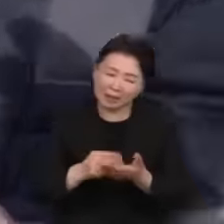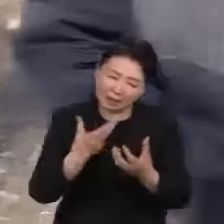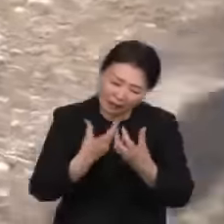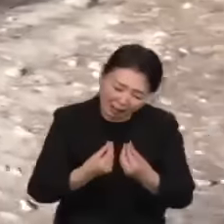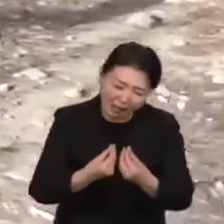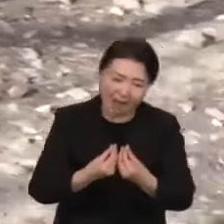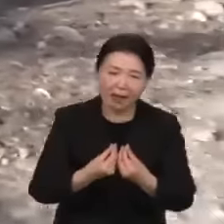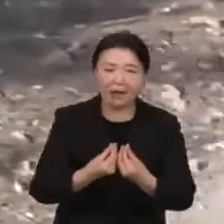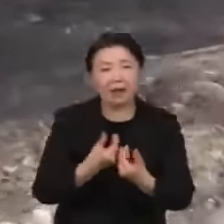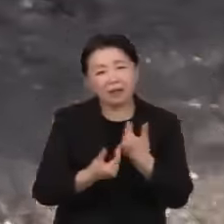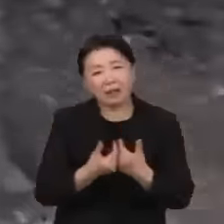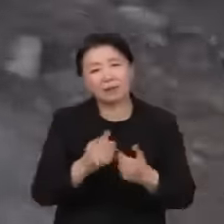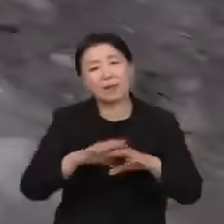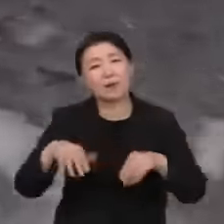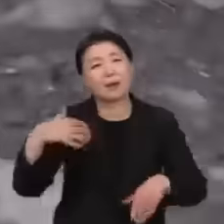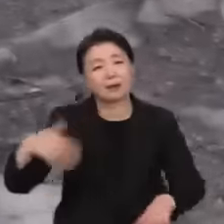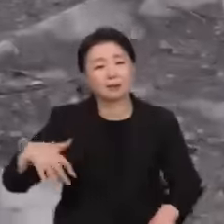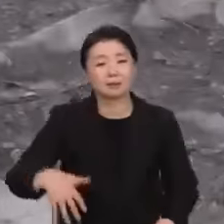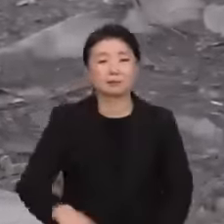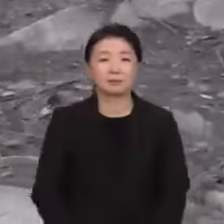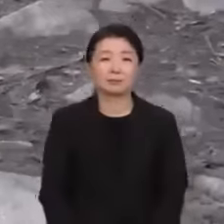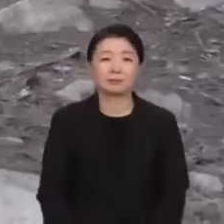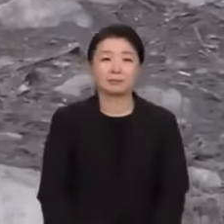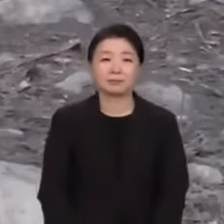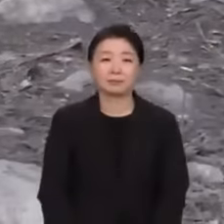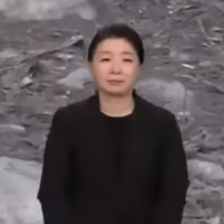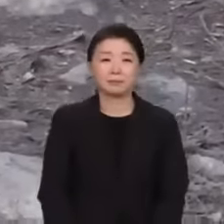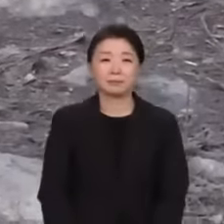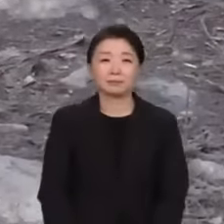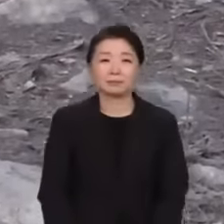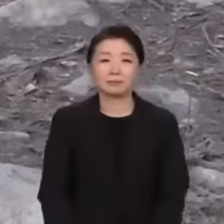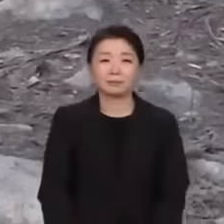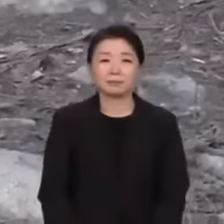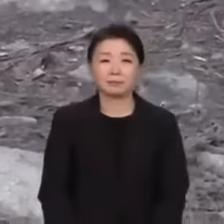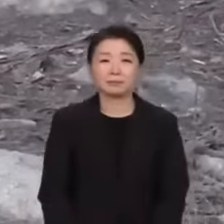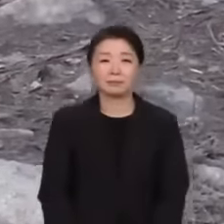있습니다. 밀착카메라 송우영입니다.